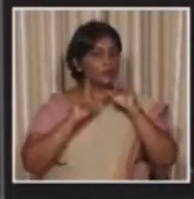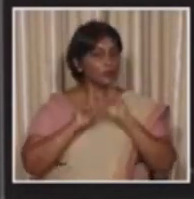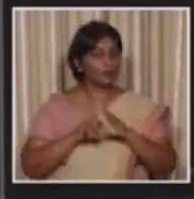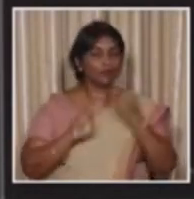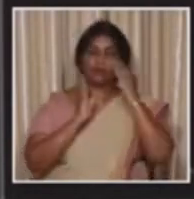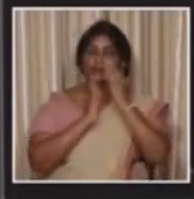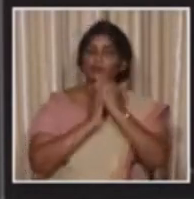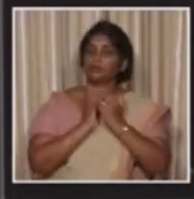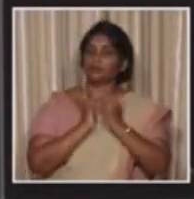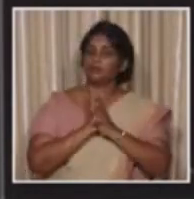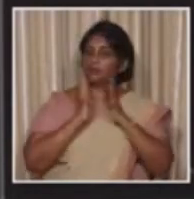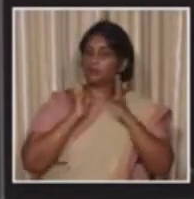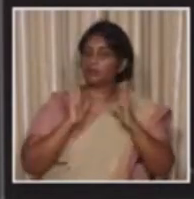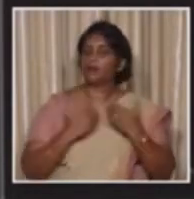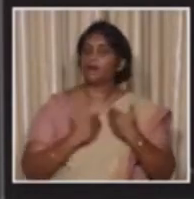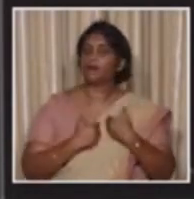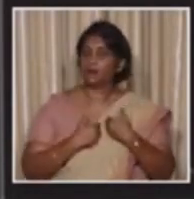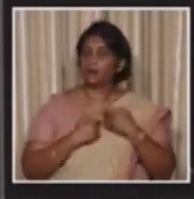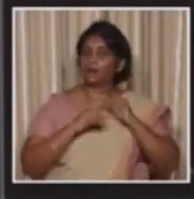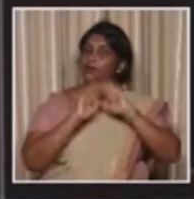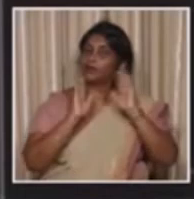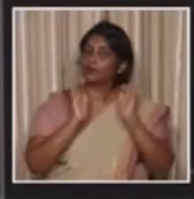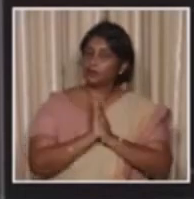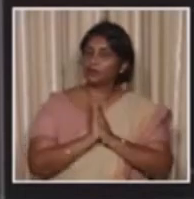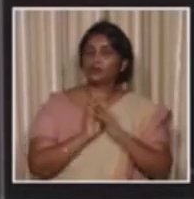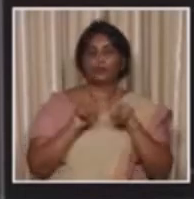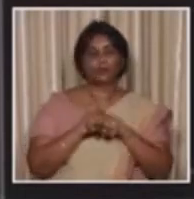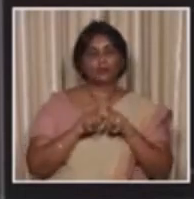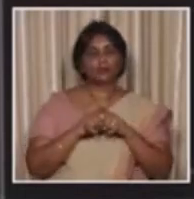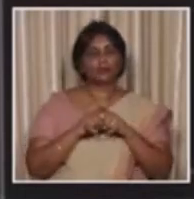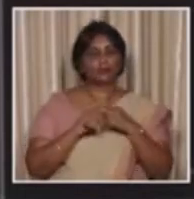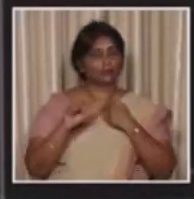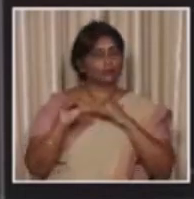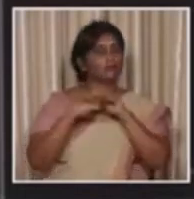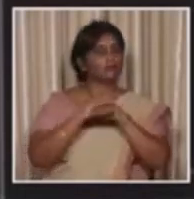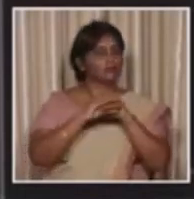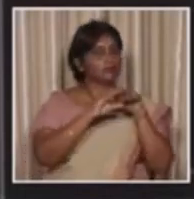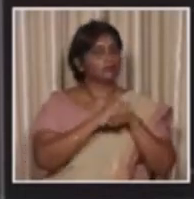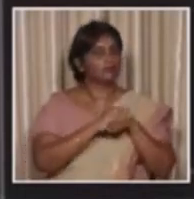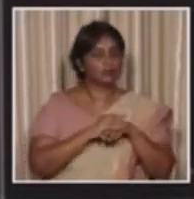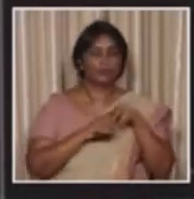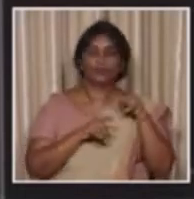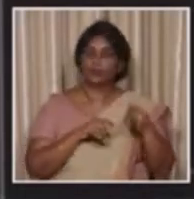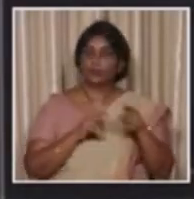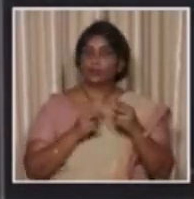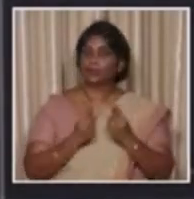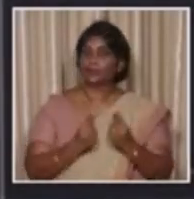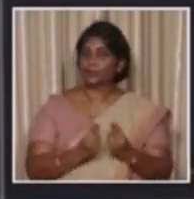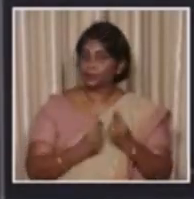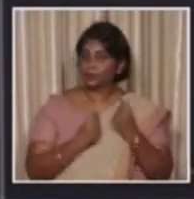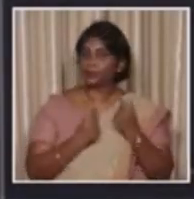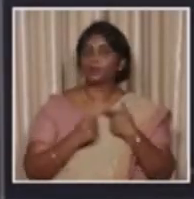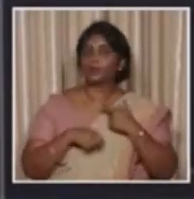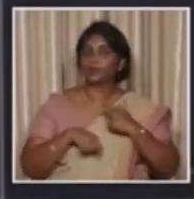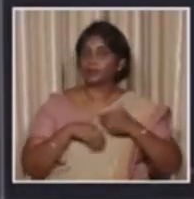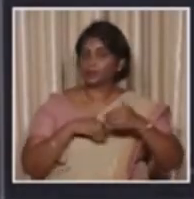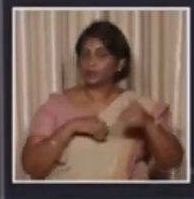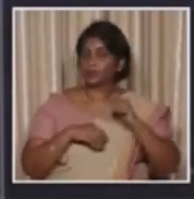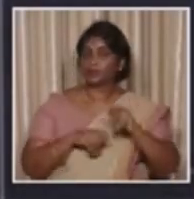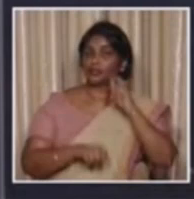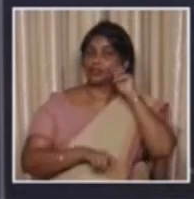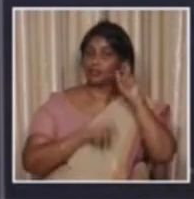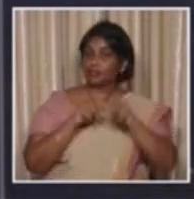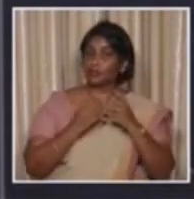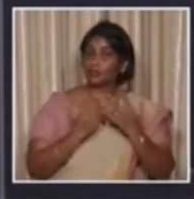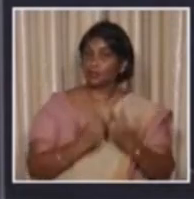சம்பந்தமாக பல கோணங்களிலே என்னை பேச்சுவார்த்தை நடத்தியிருக்கின்றேன். ஆகவே வெகு விரைவாக இந்த மக்களுக்கு சம்பள உயர்வு வழங்குவதற்குரிய ஏற்பாடுகளை நாங்கள்